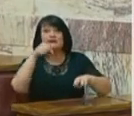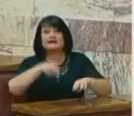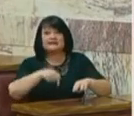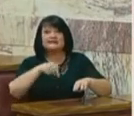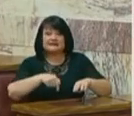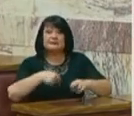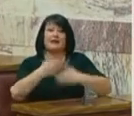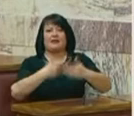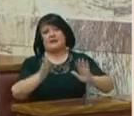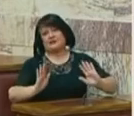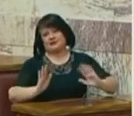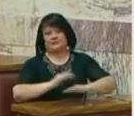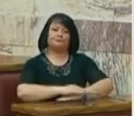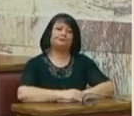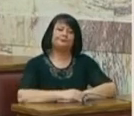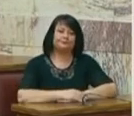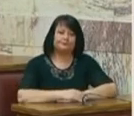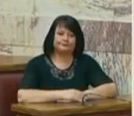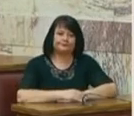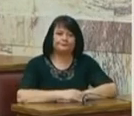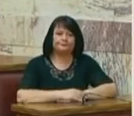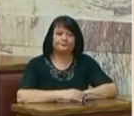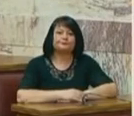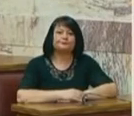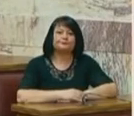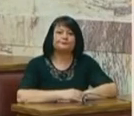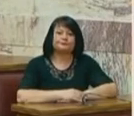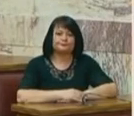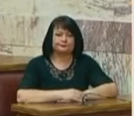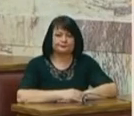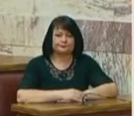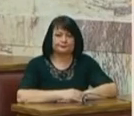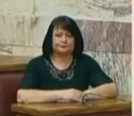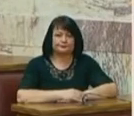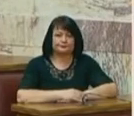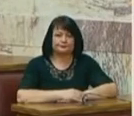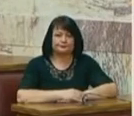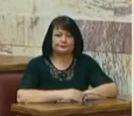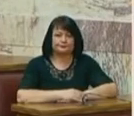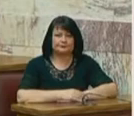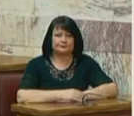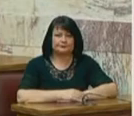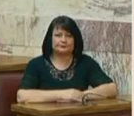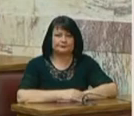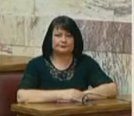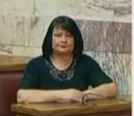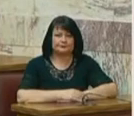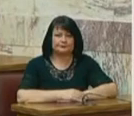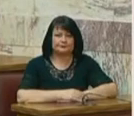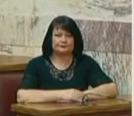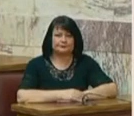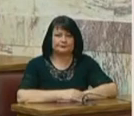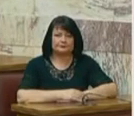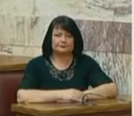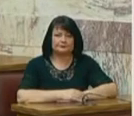διαδικασία. Η παραπομπή στη δικαιοσύνη λοιπόν δεν εμποδίζεται επί του προκειμένου από το άρθρο 86, διότι κρίθηκε